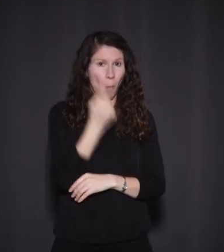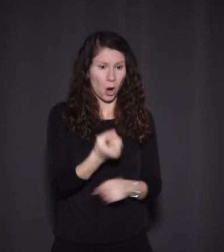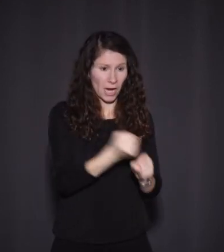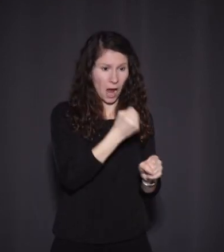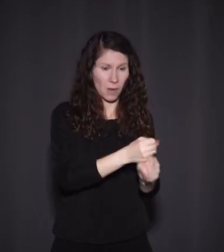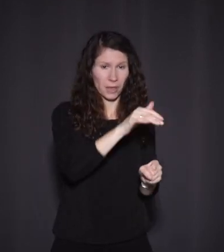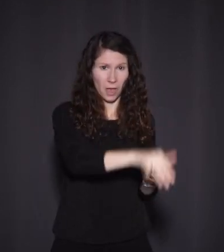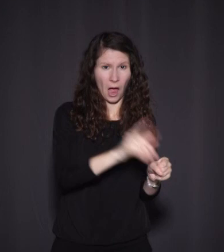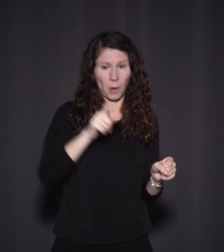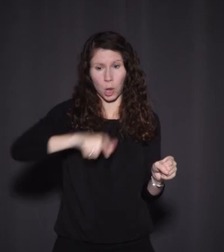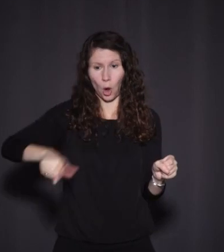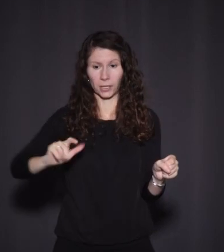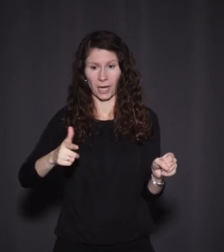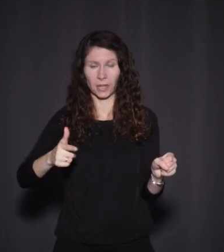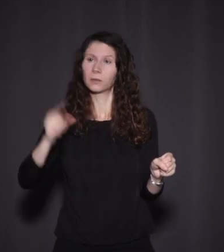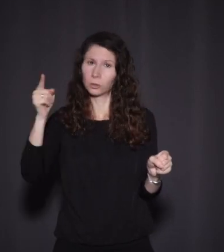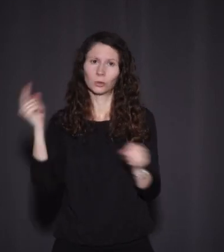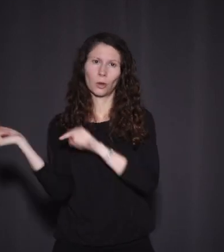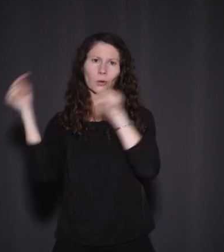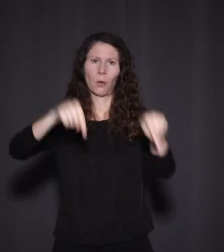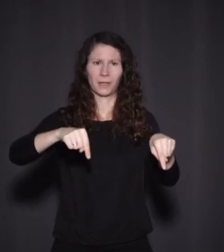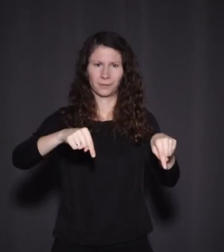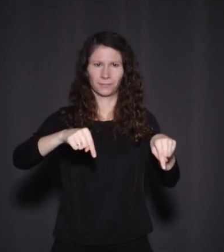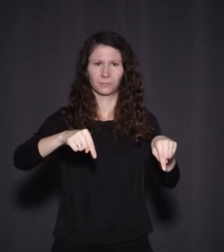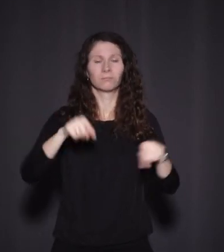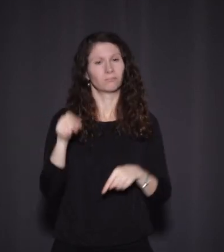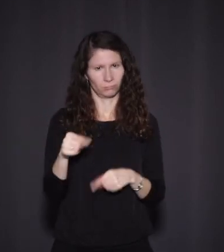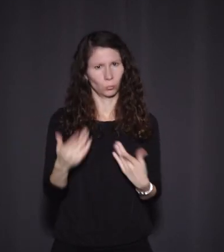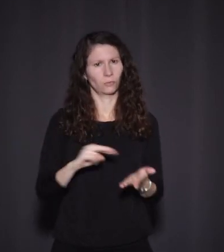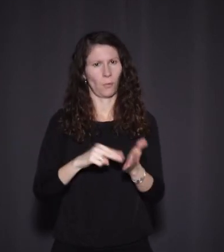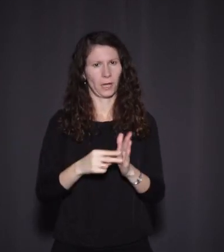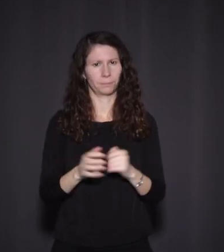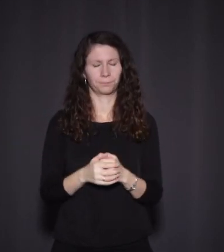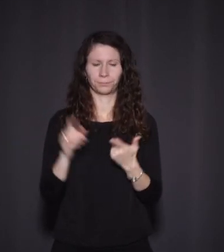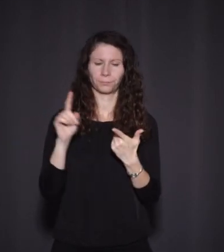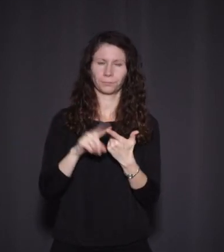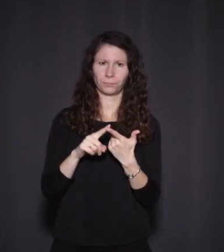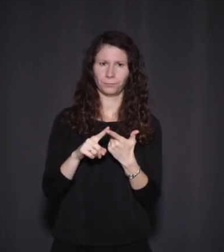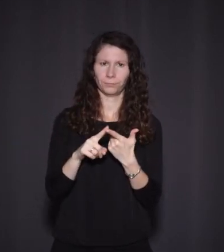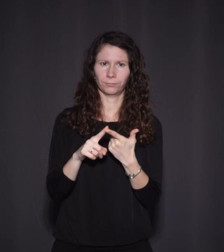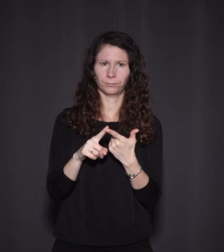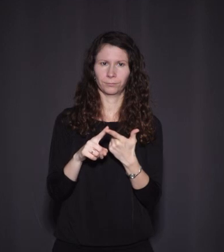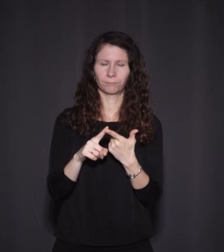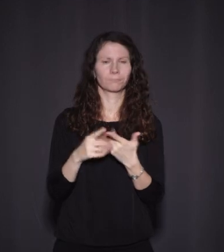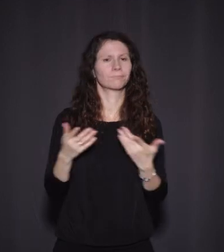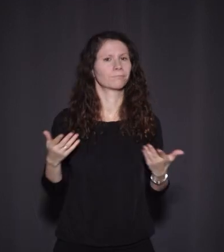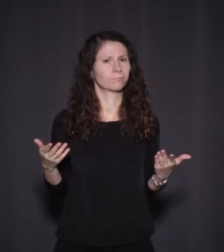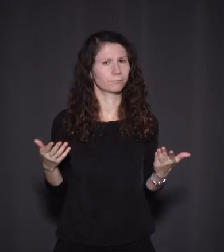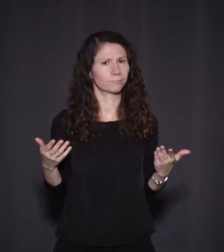aber vielfach gar keine Menschen mehr haben, die sie erledigen. Das ist das eine. Und das zweite ist, natürlich kann man